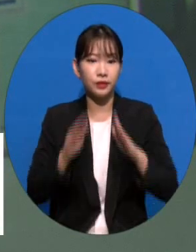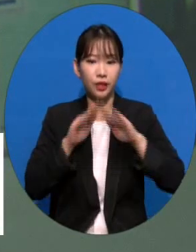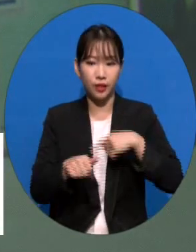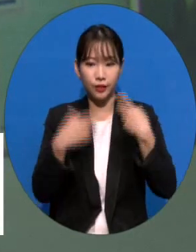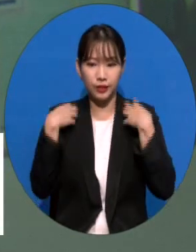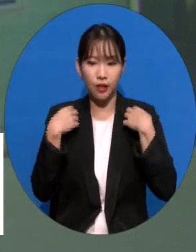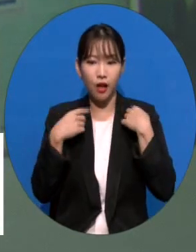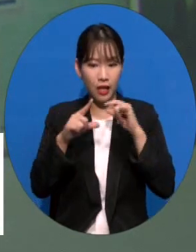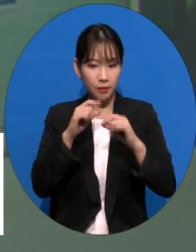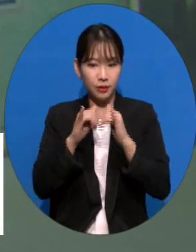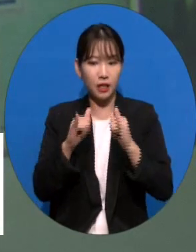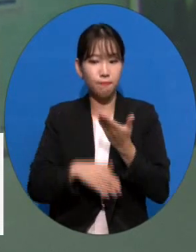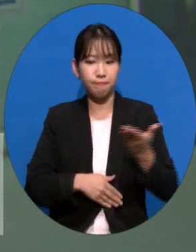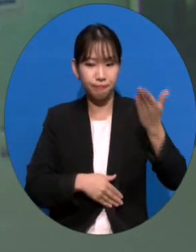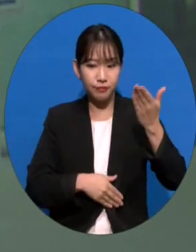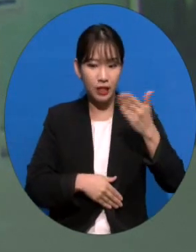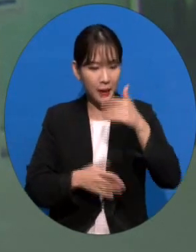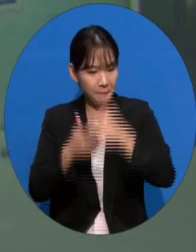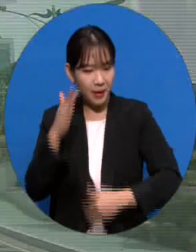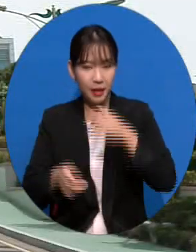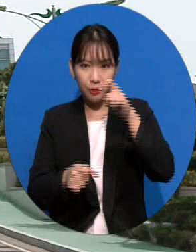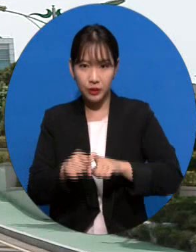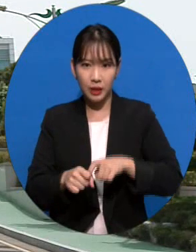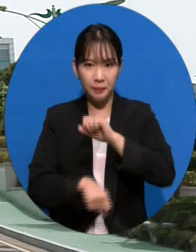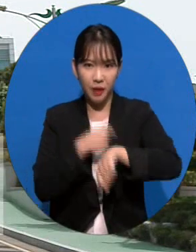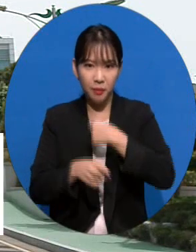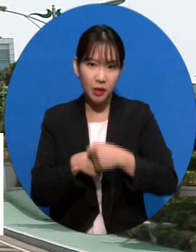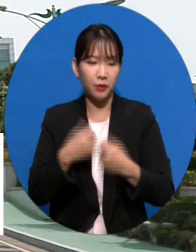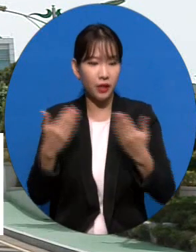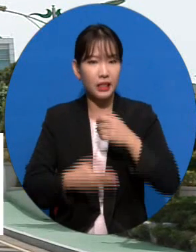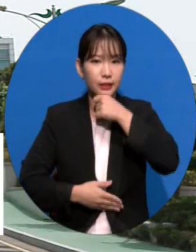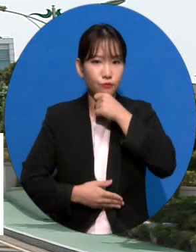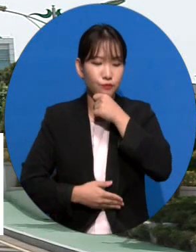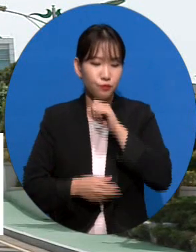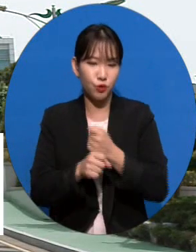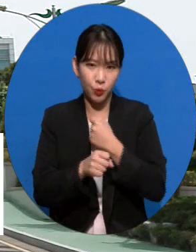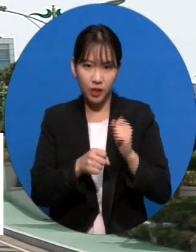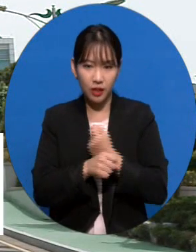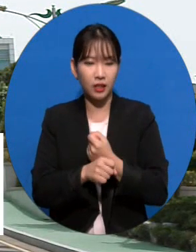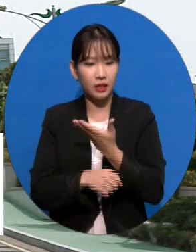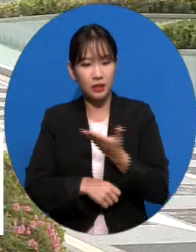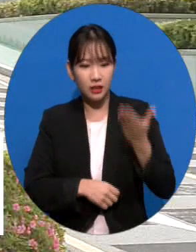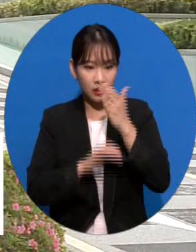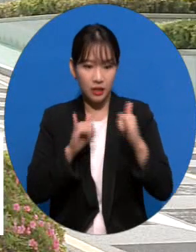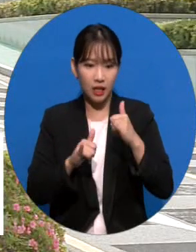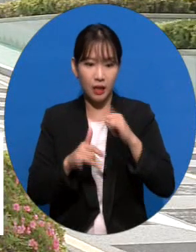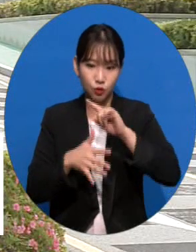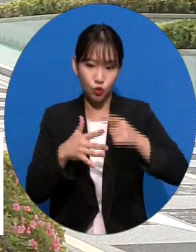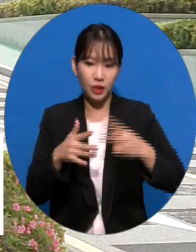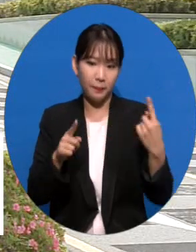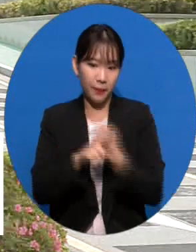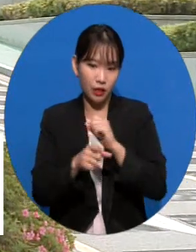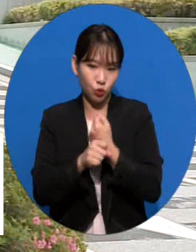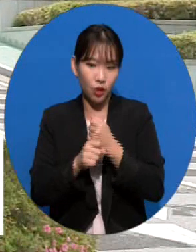전라남도 교육청이 특정인을 승진시키거나 누락시킬 목적으로 임의로 근무 성적을 변경해 승진 후보자 명부 순위를